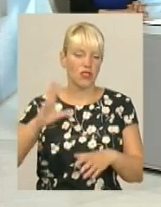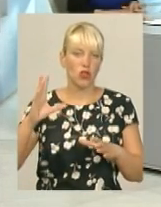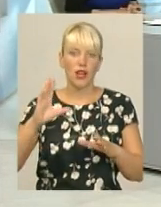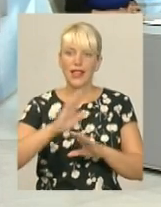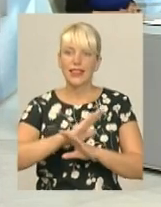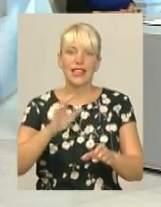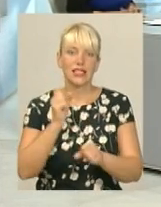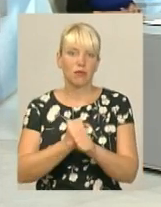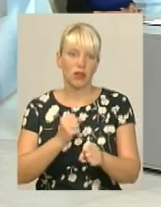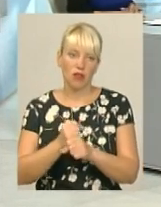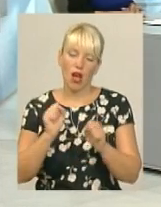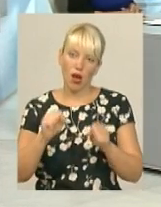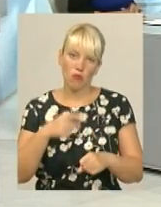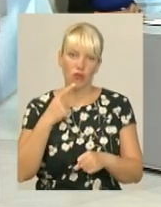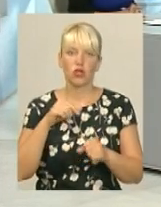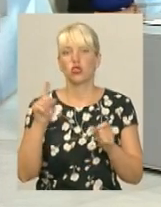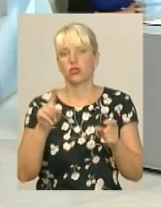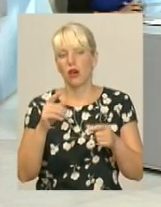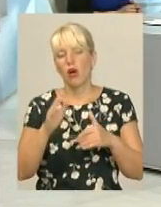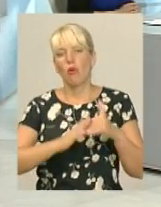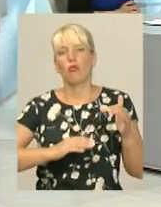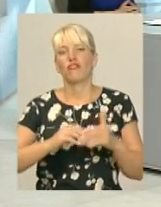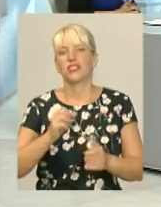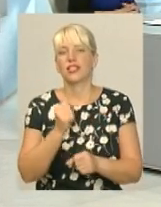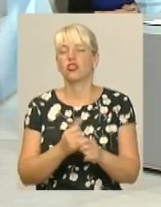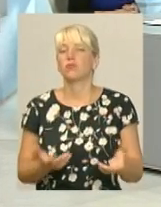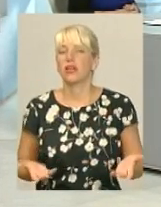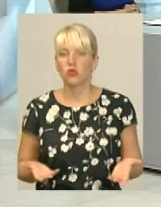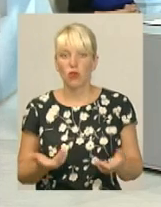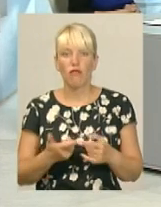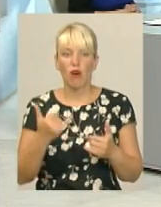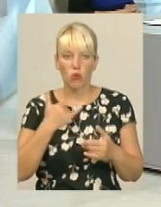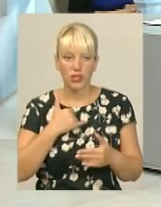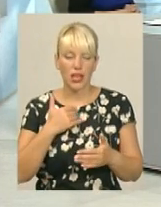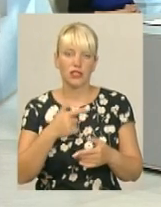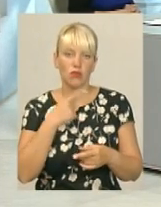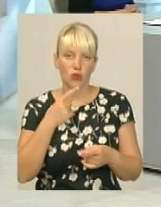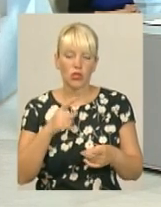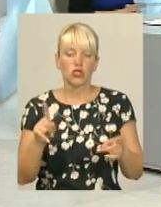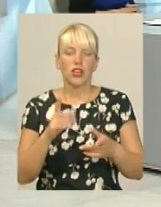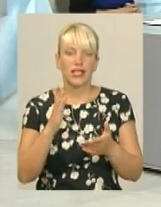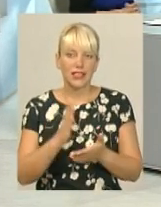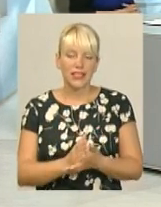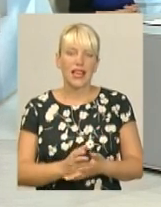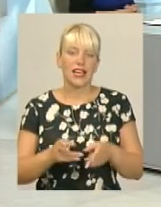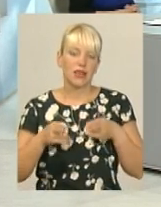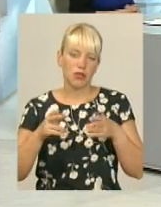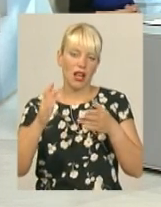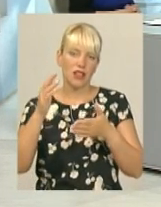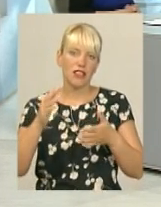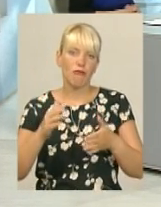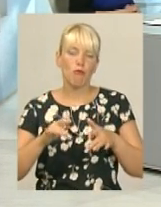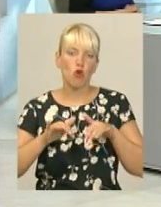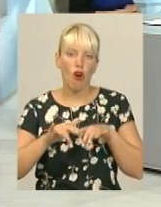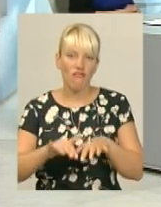А можна це розцінити, що він професійно спрацював. Але ми констатуємо, що в нас є низка кримінальних проваджень, передбачених кримінальним